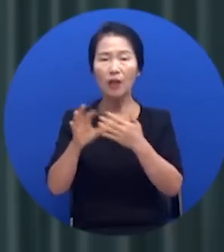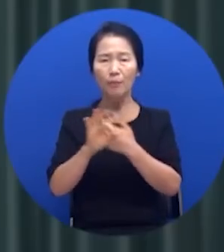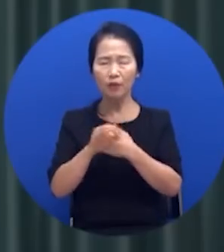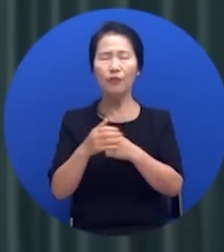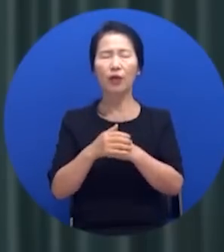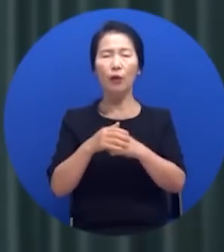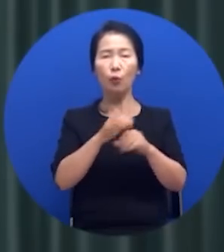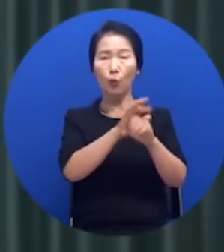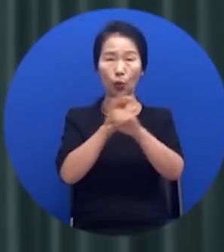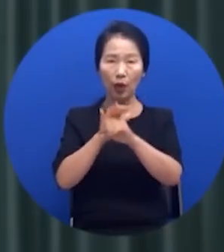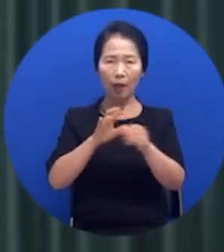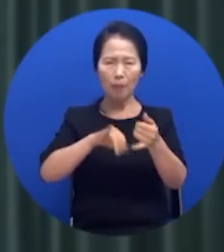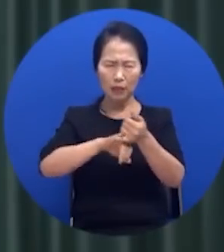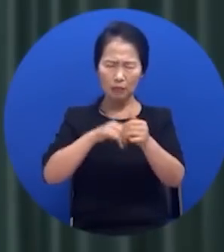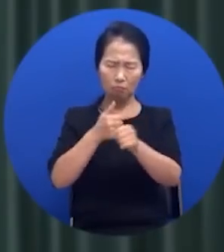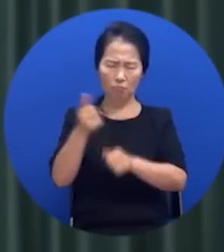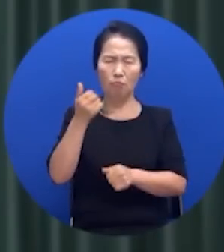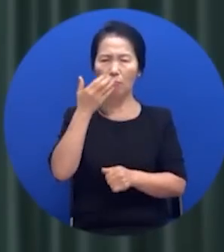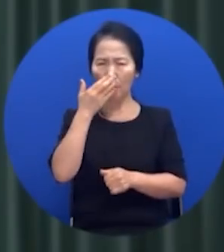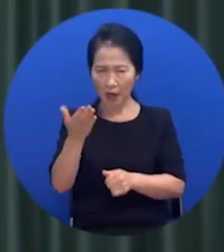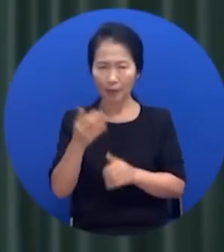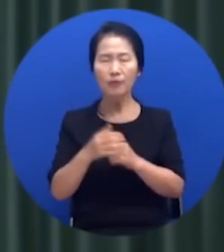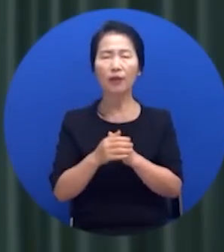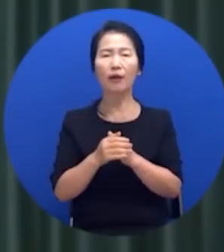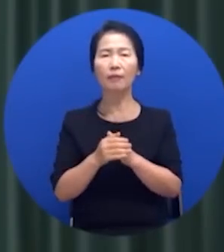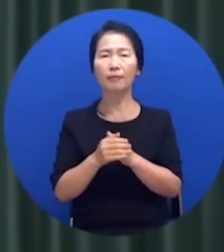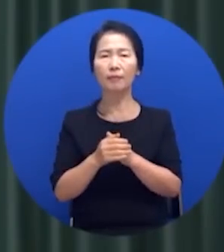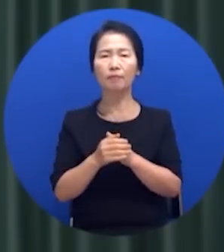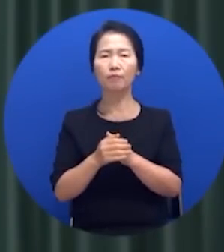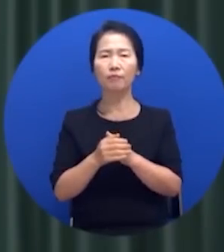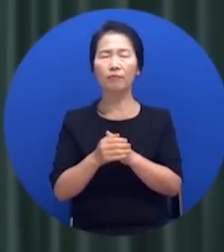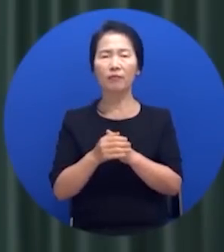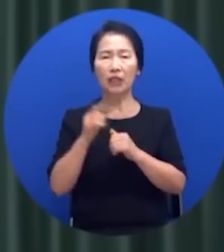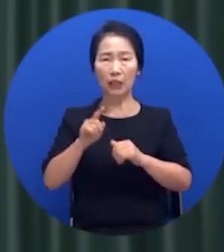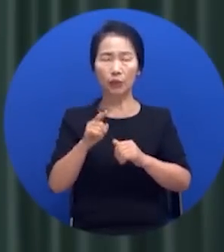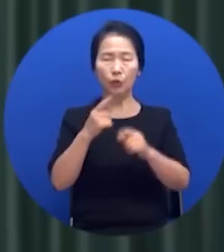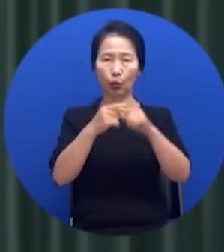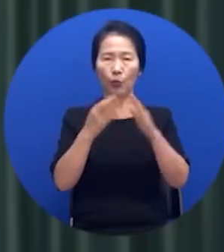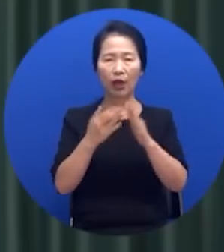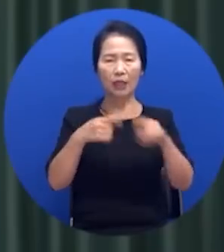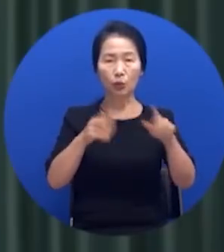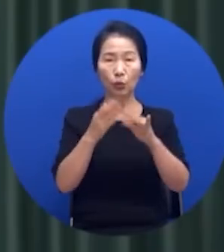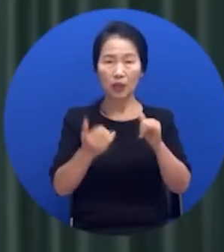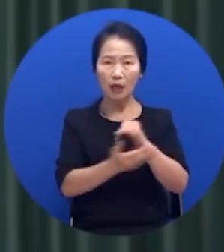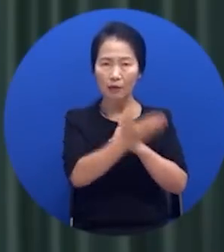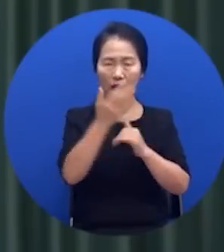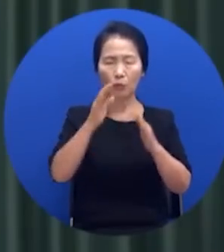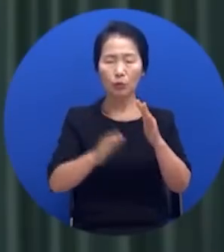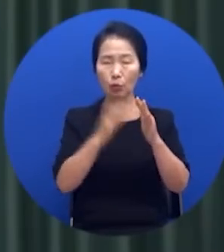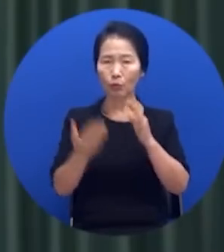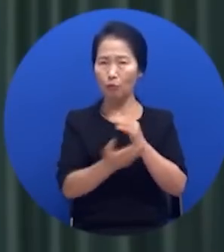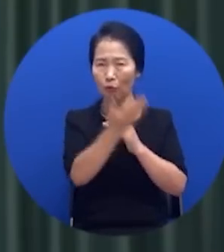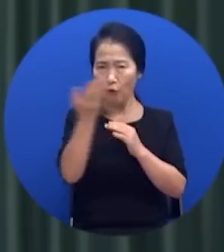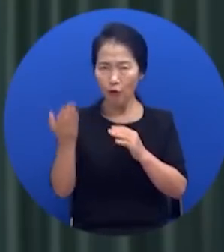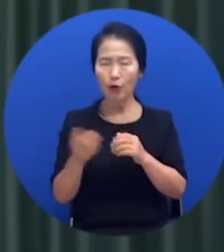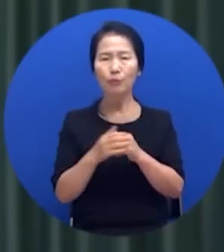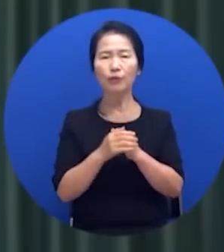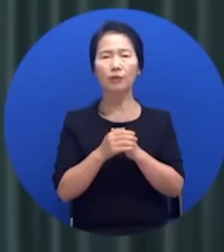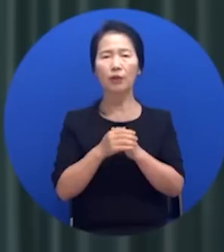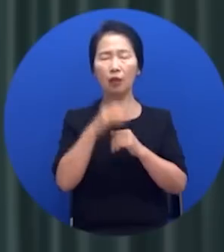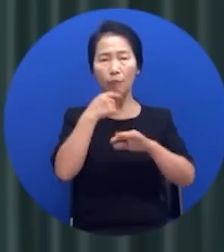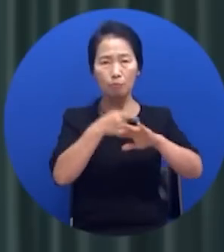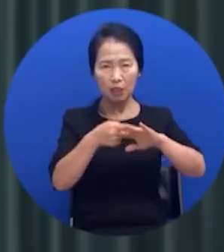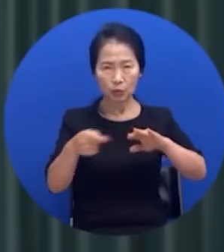반드시 극복할 수 있을 것입니다. 교회 지도자 여러분, 성도 여러분,